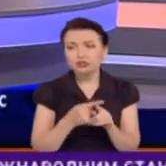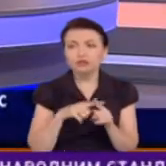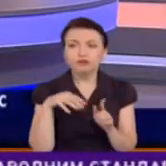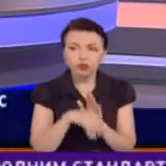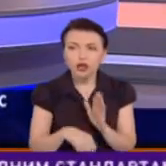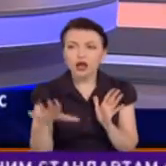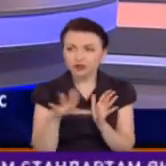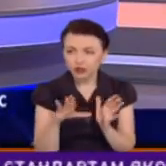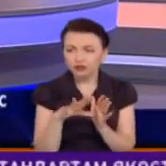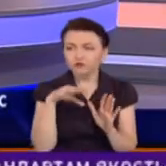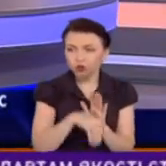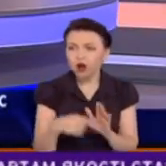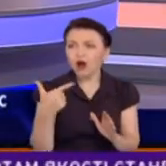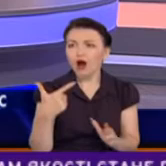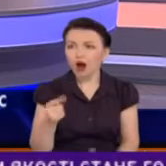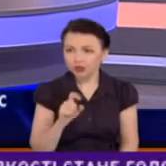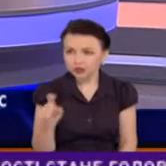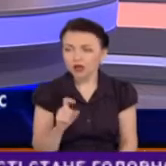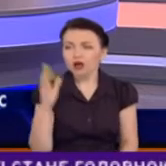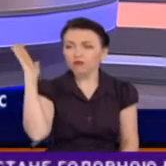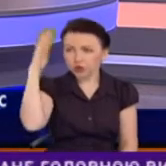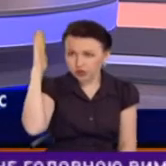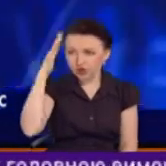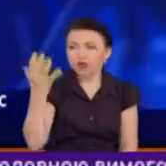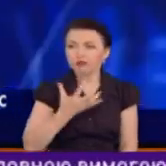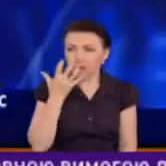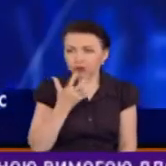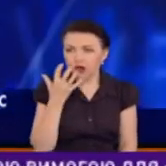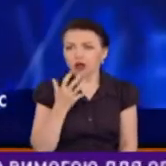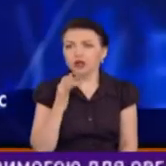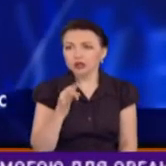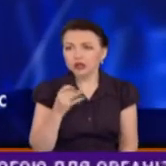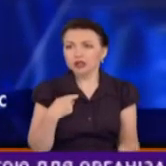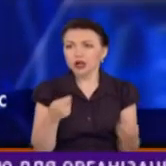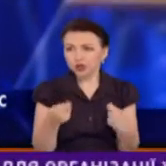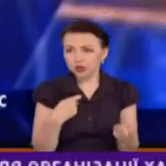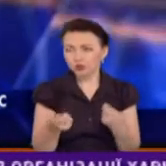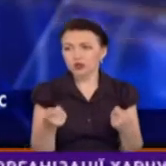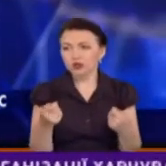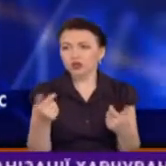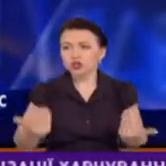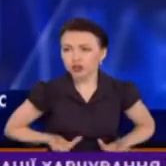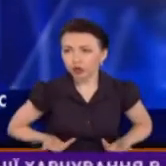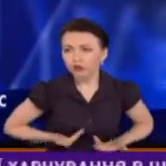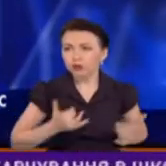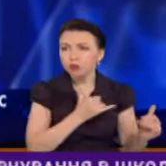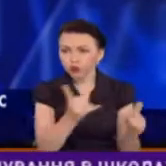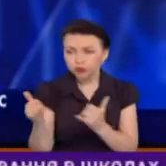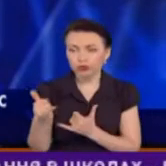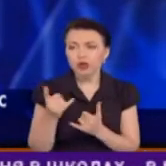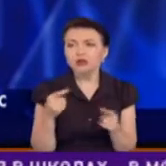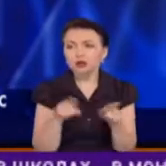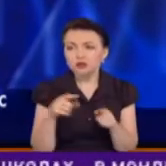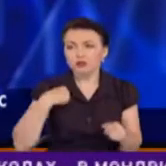енергетики, це стосується газу, це стосується води, тепла і більш того, на ринку так званому житлових послуг. Так само,